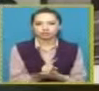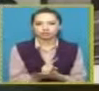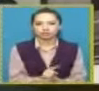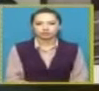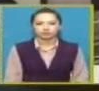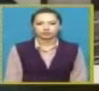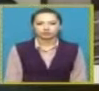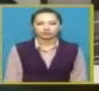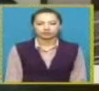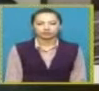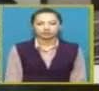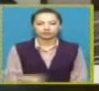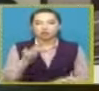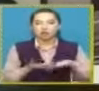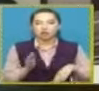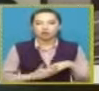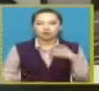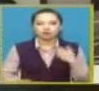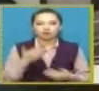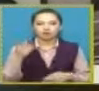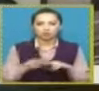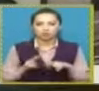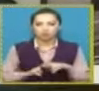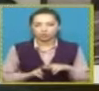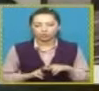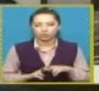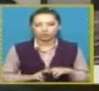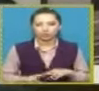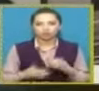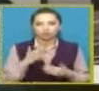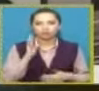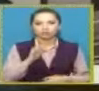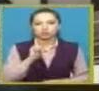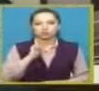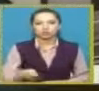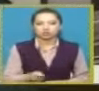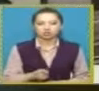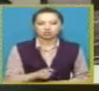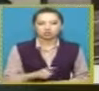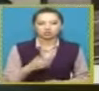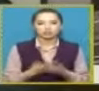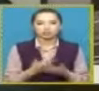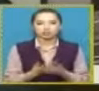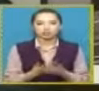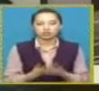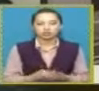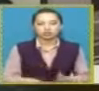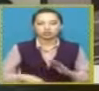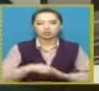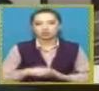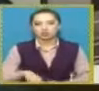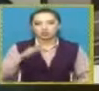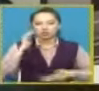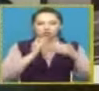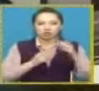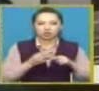бас бостандығынан айыру жазасы көзделген санкцияларды сонда жаза берілген. Бұл жерде бір қатты ауытқу жоқ. Мен сіздерге айтайын,